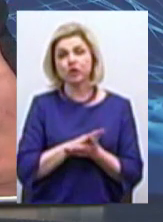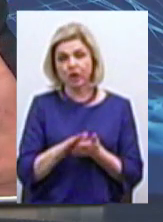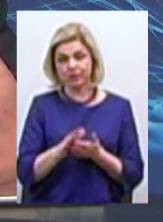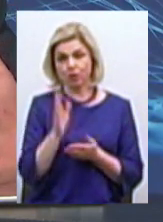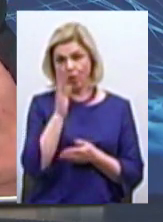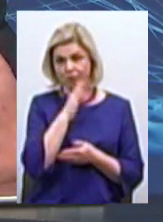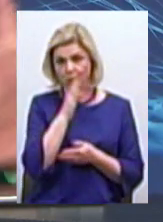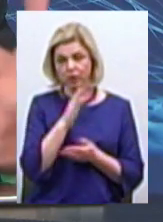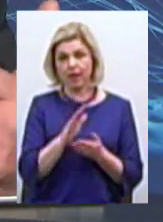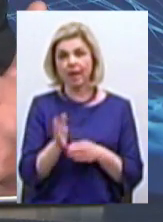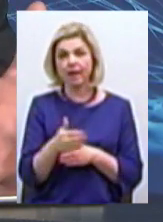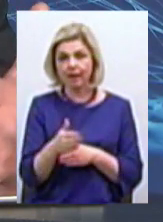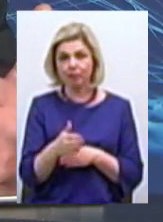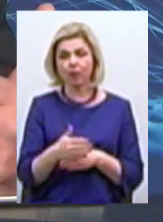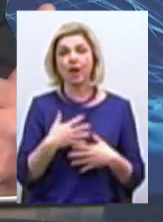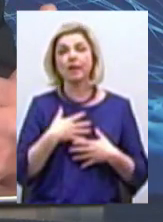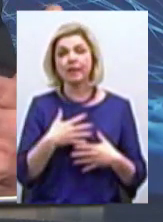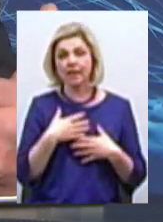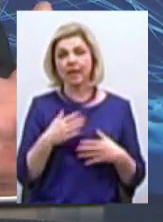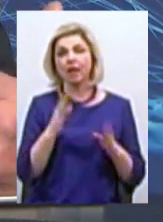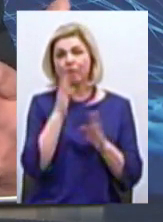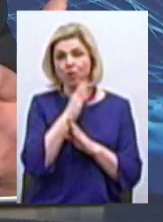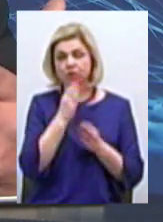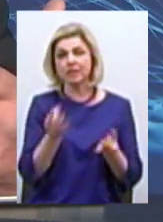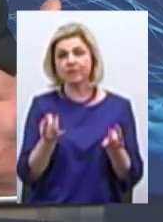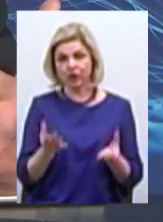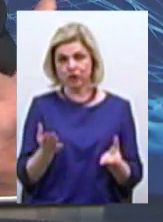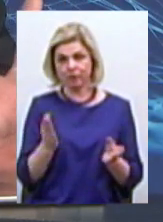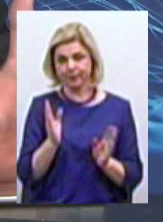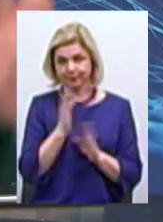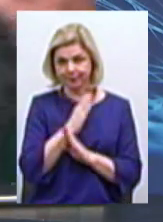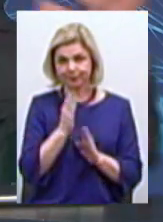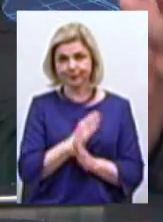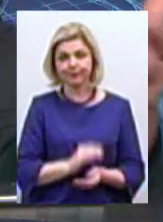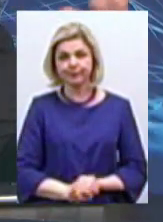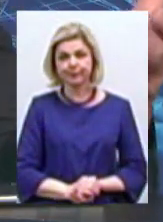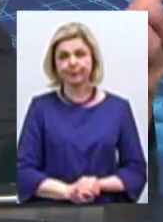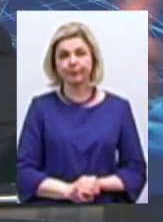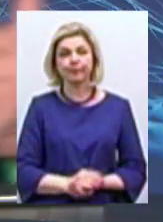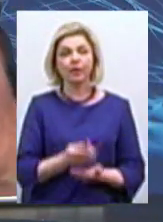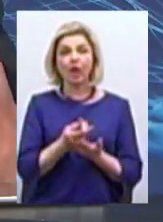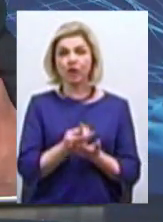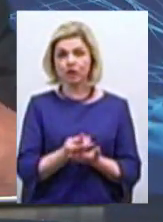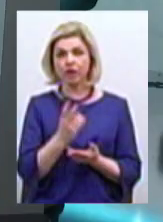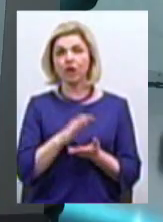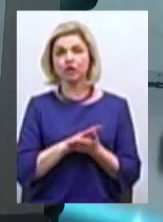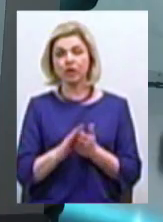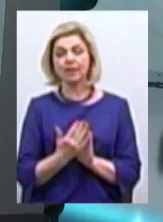рибу. Дихати свіжим повітрям. Дихати абсолютно свіжим повітрям, лежати на чистій